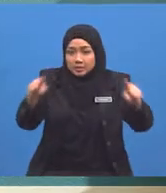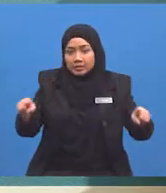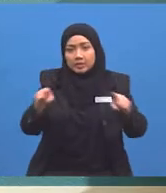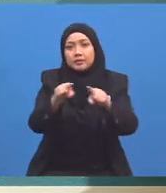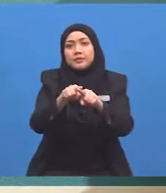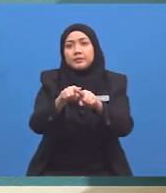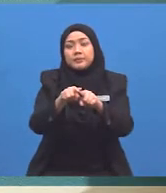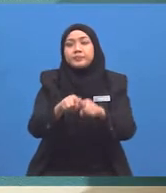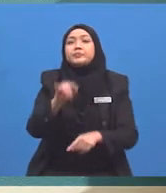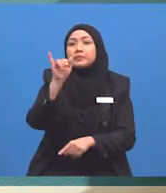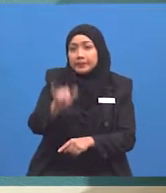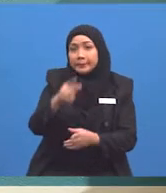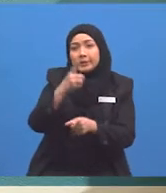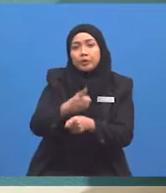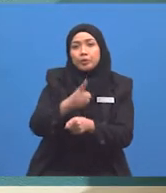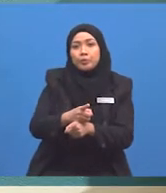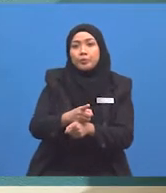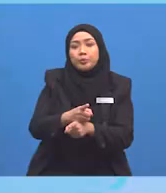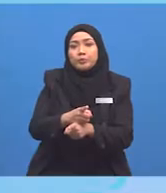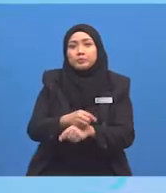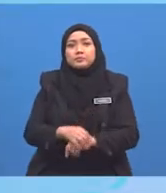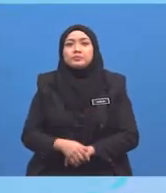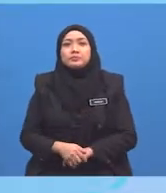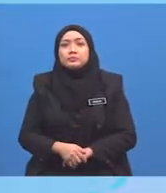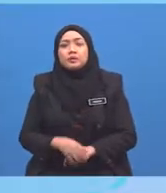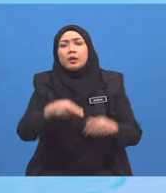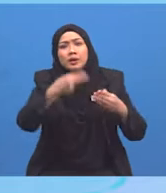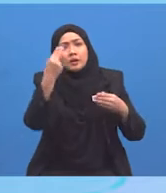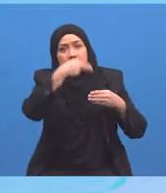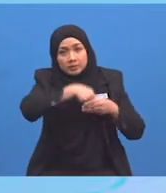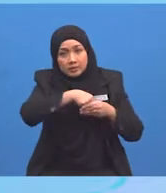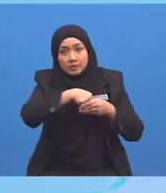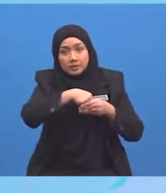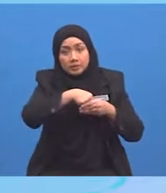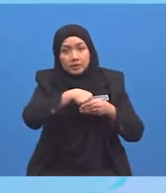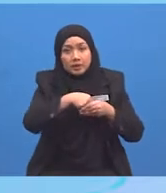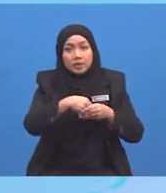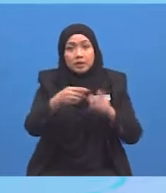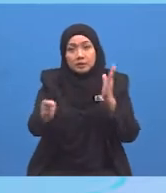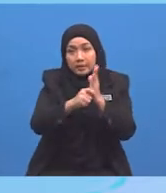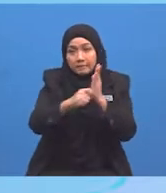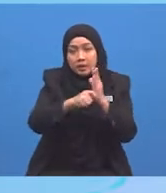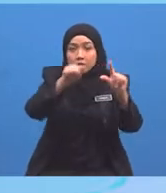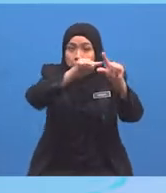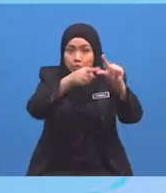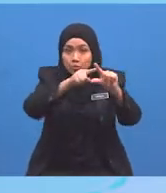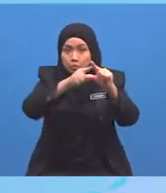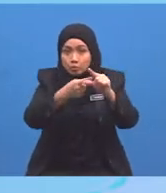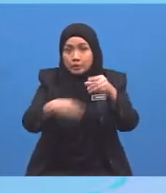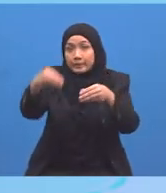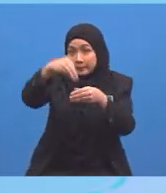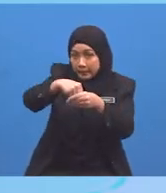Ya, betul, tepat sekali. Asil tambah sudut-sudut